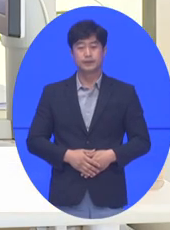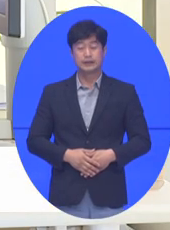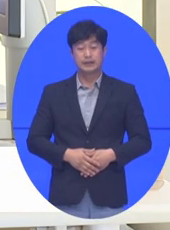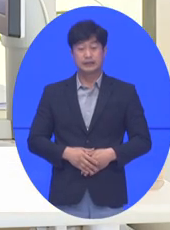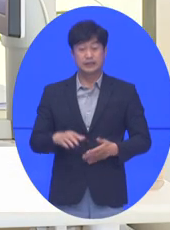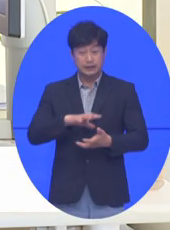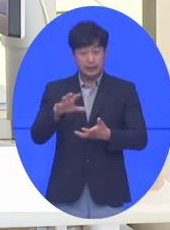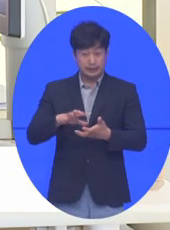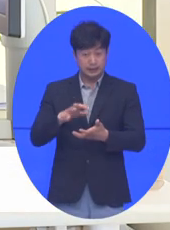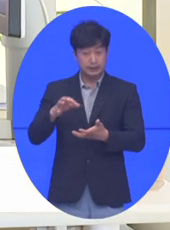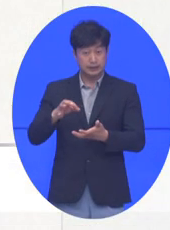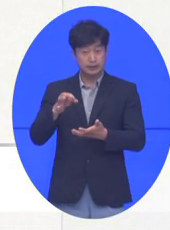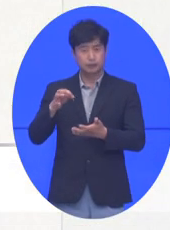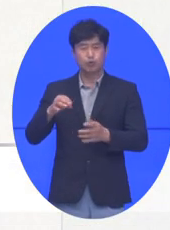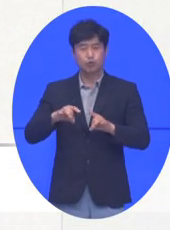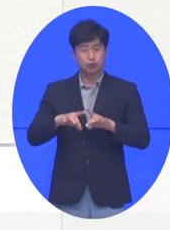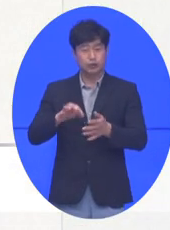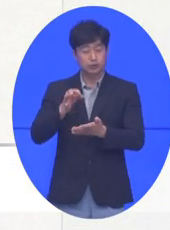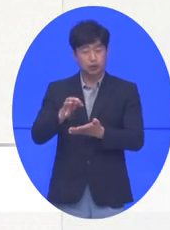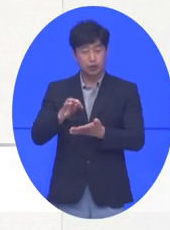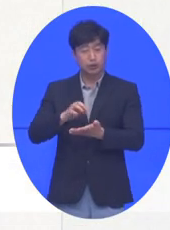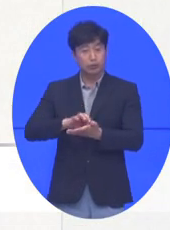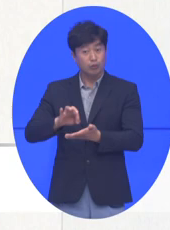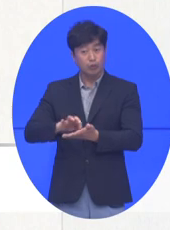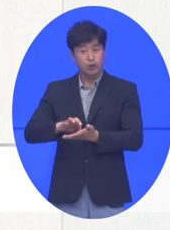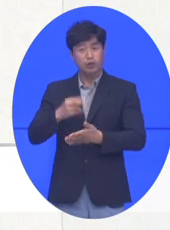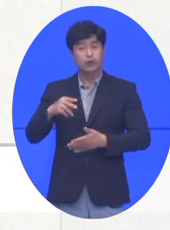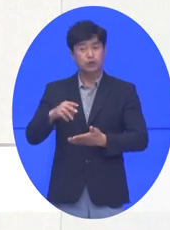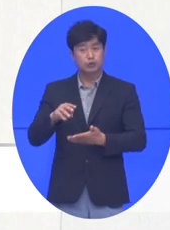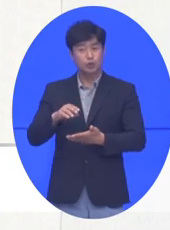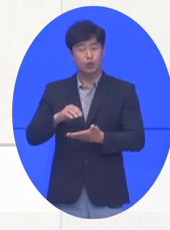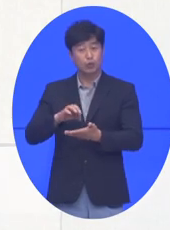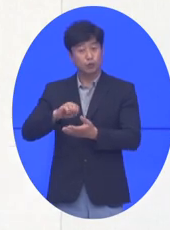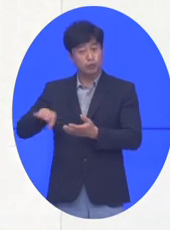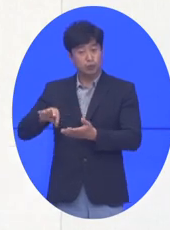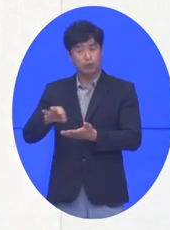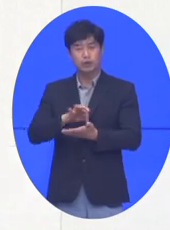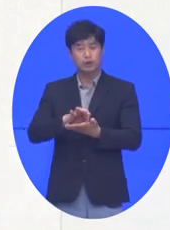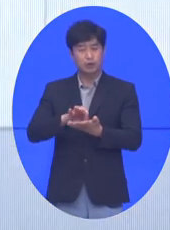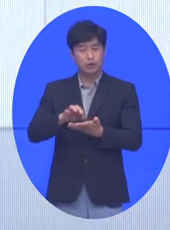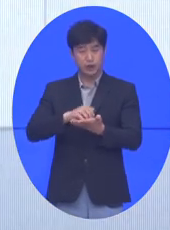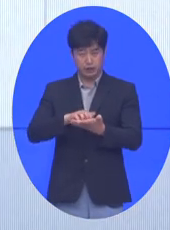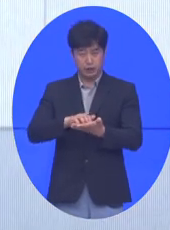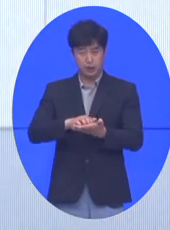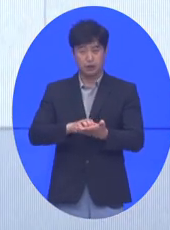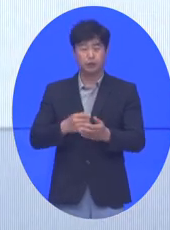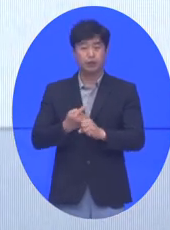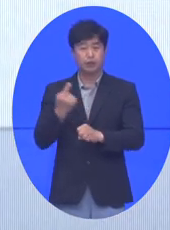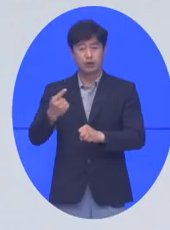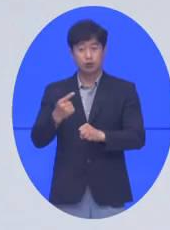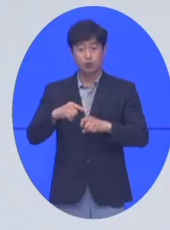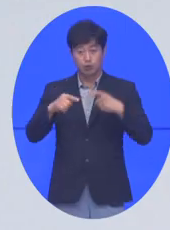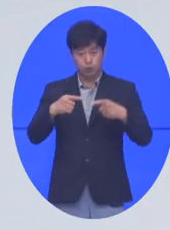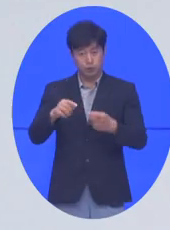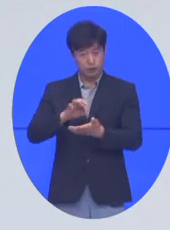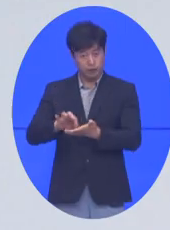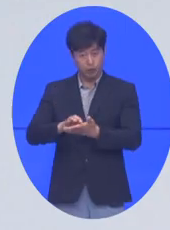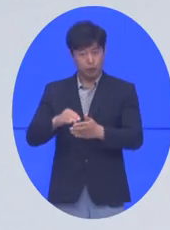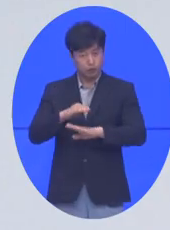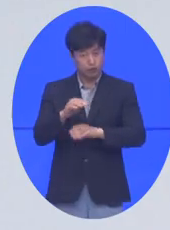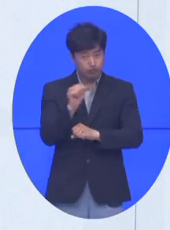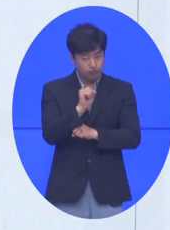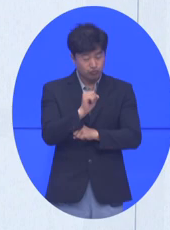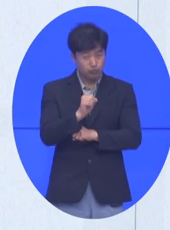가스비와 전기세 등을 활용해 얼마나 많은 탄소를 배출하는지 계산합니다 이외에도 사용하는 종이의 양 차량